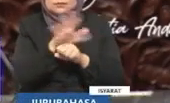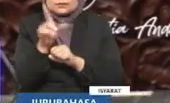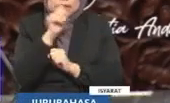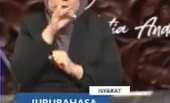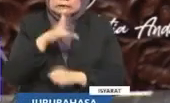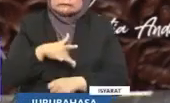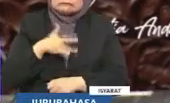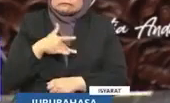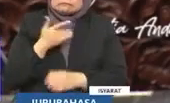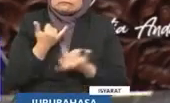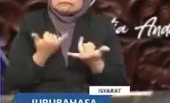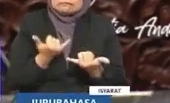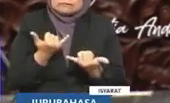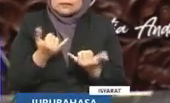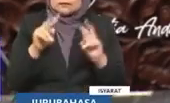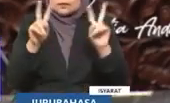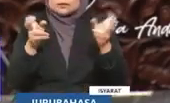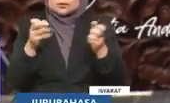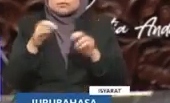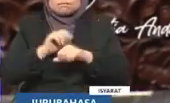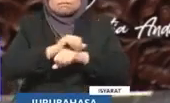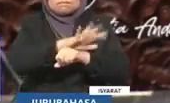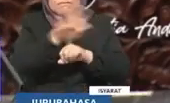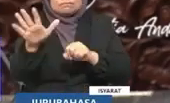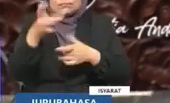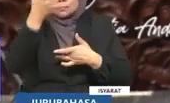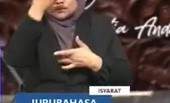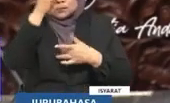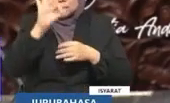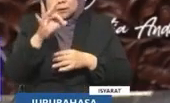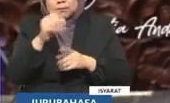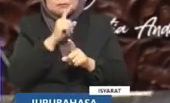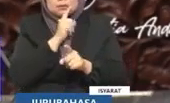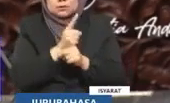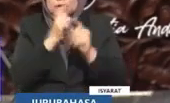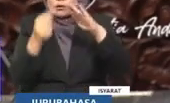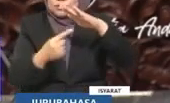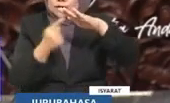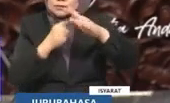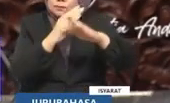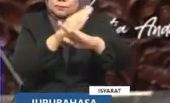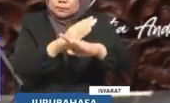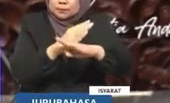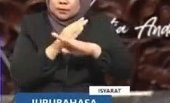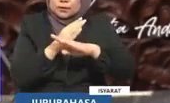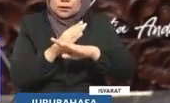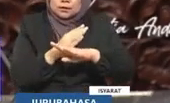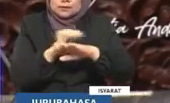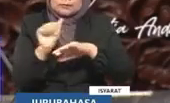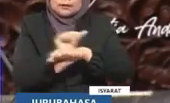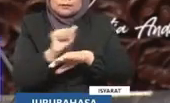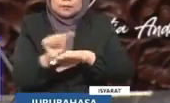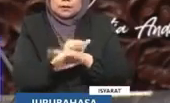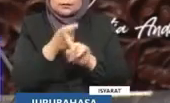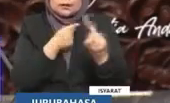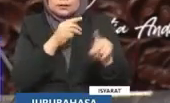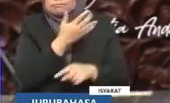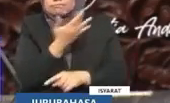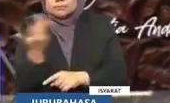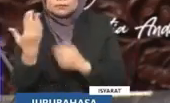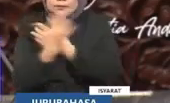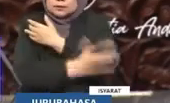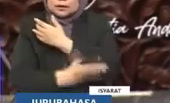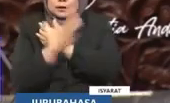semakin dirasai sekarang Yusuf penularan pendek Miko b19 dasar-dasar perlindungan yang diamalkan oleh